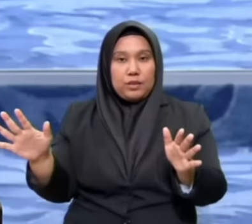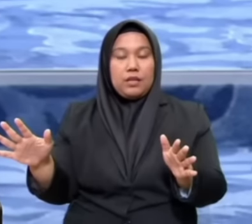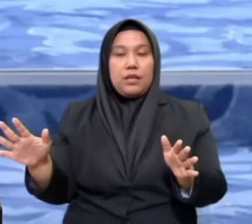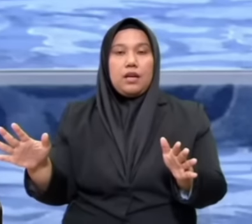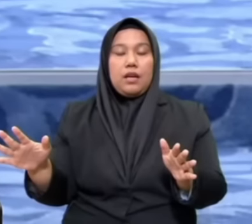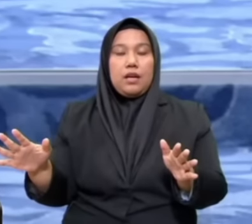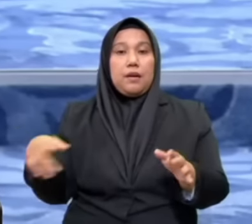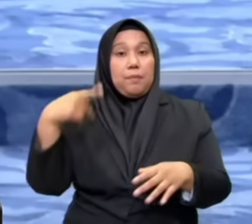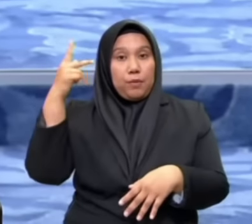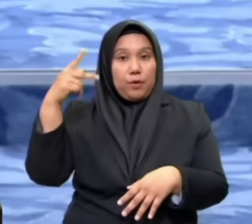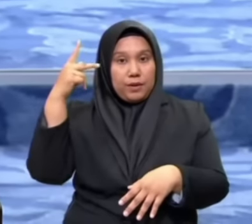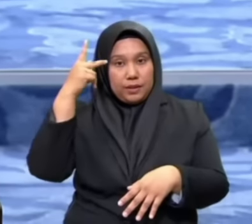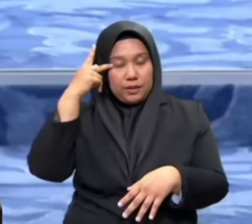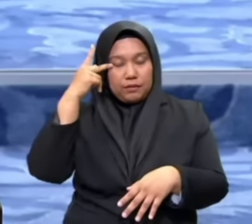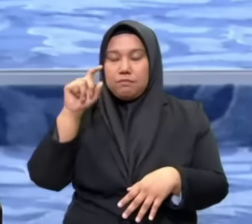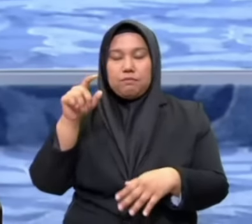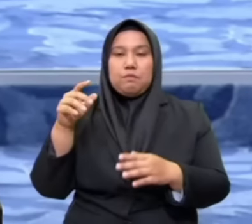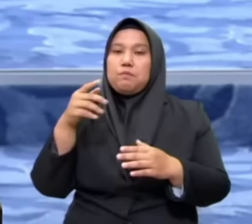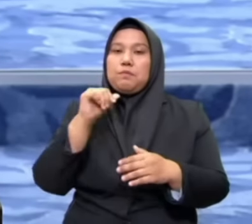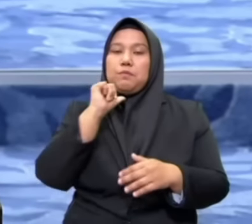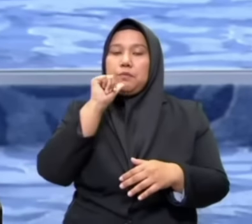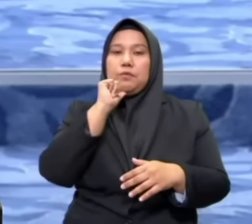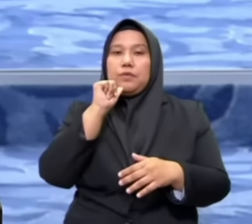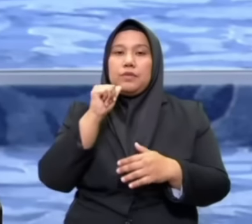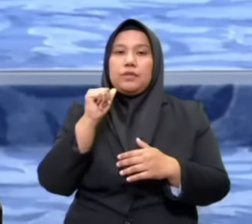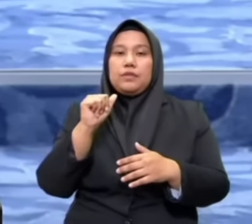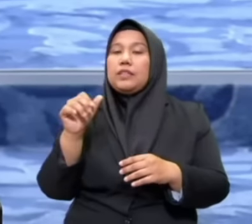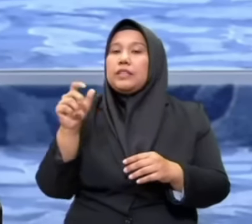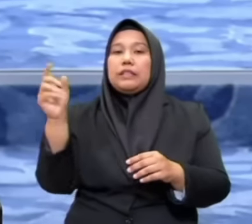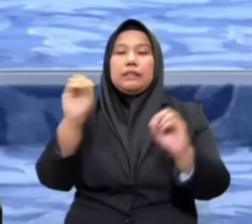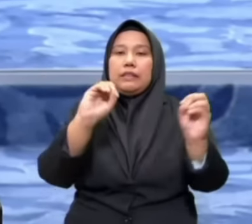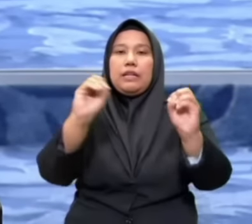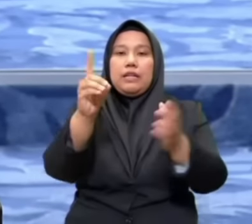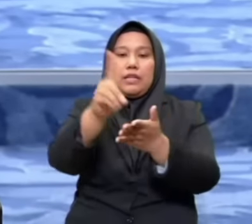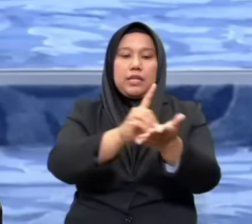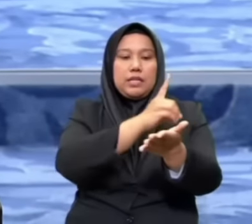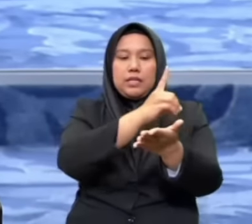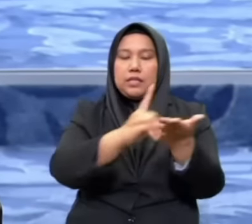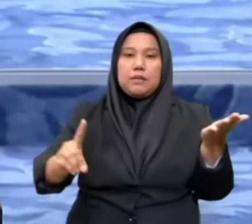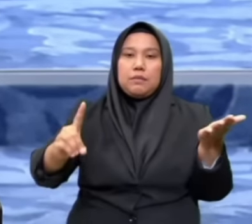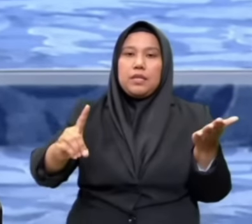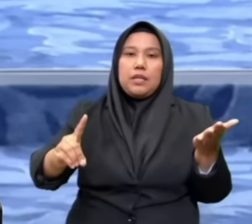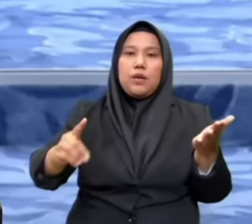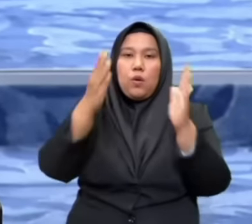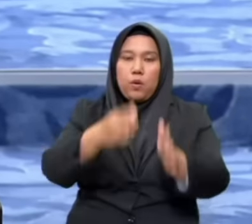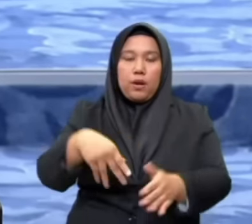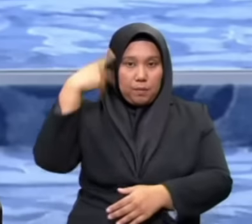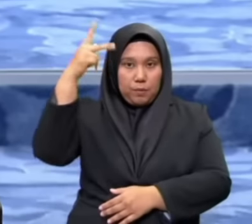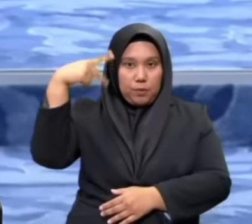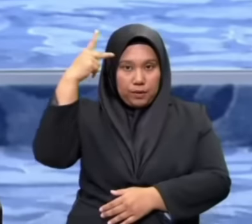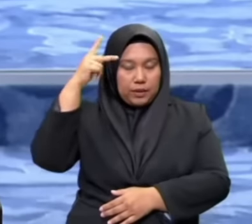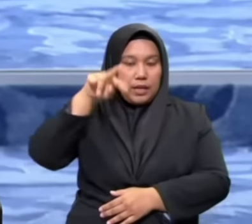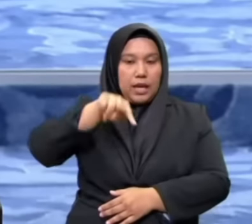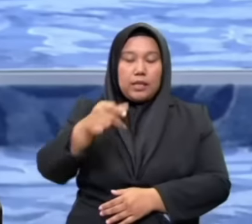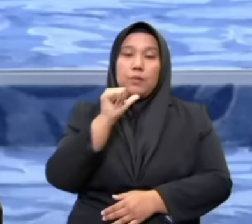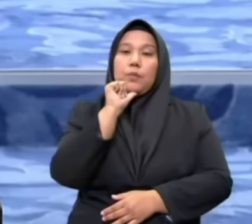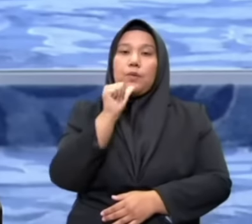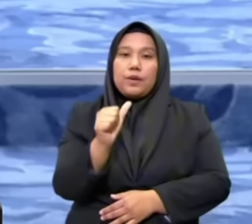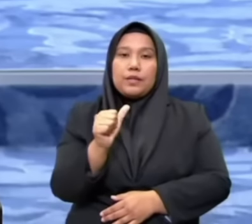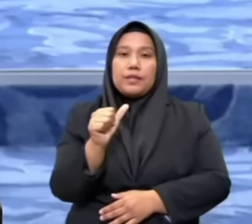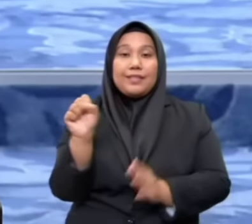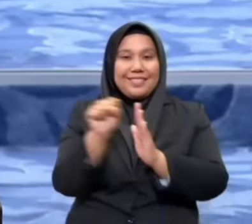soal. Siapa yang layak, kita tidak discriminate orang politik atau bukan. Tetapi syarat itu